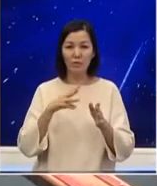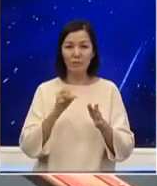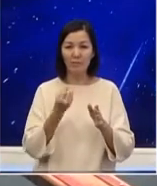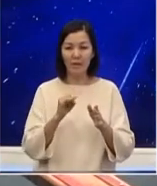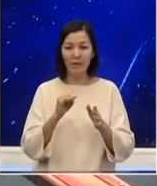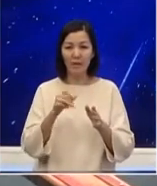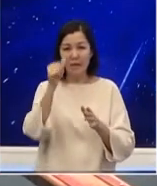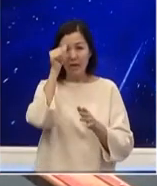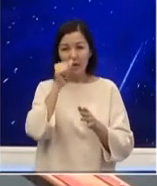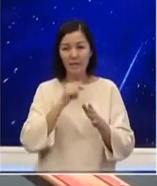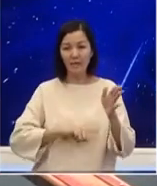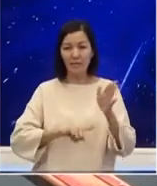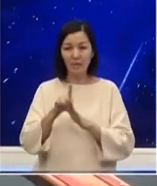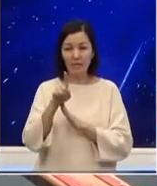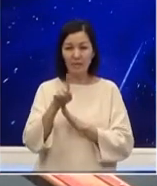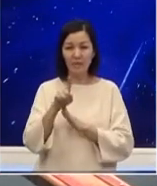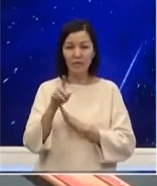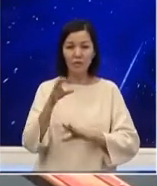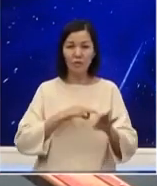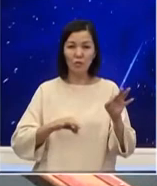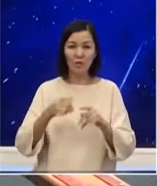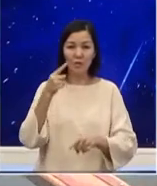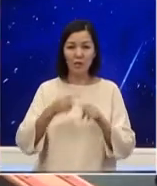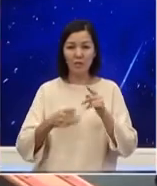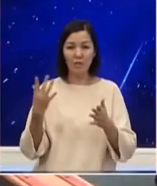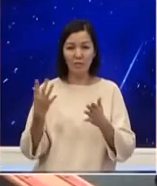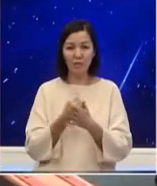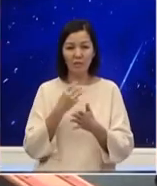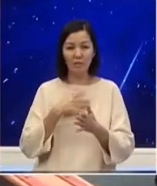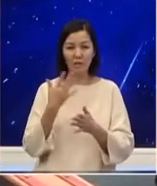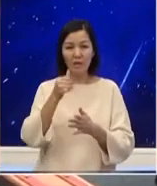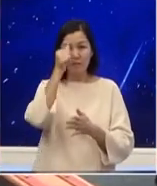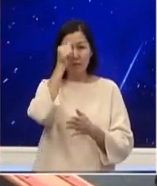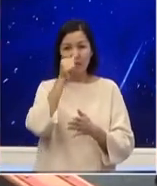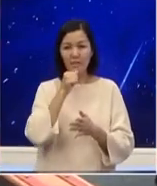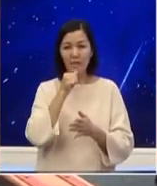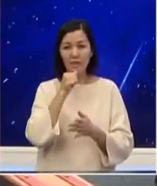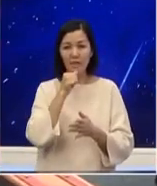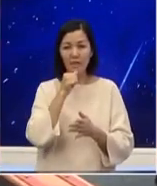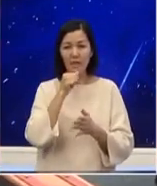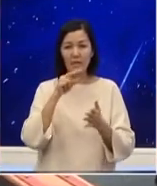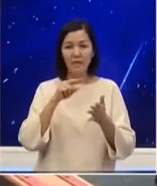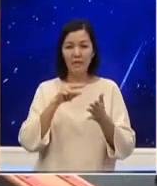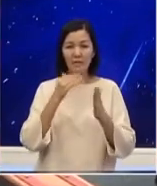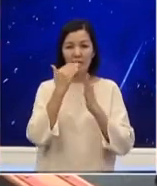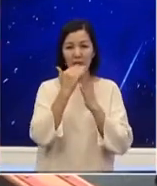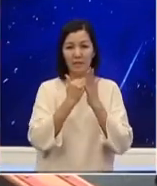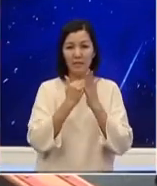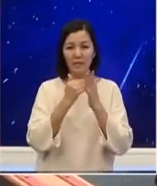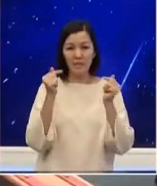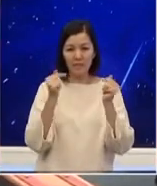мұны жол картасы бойынша тендермен жеңіп алдық. 5 айда өз кесте бойынша срогында